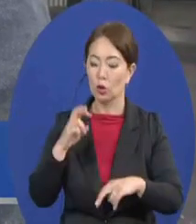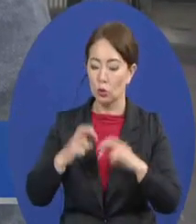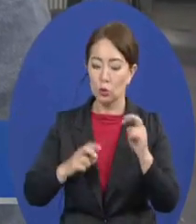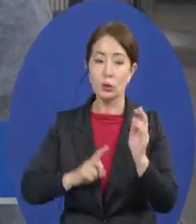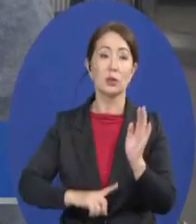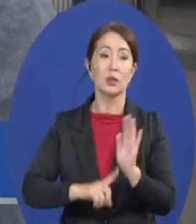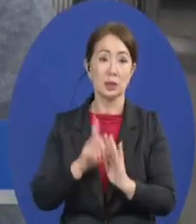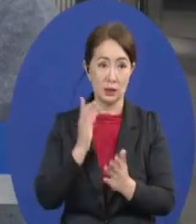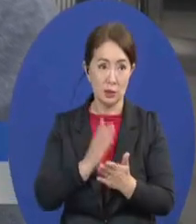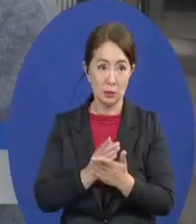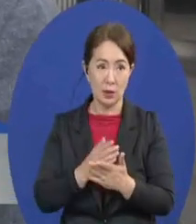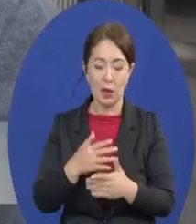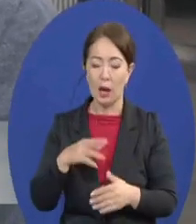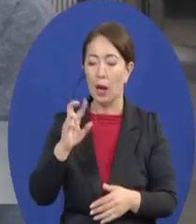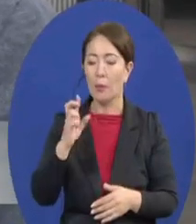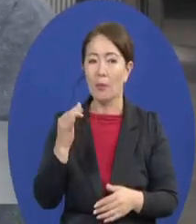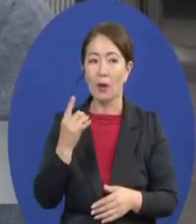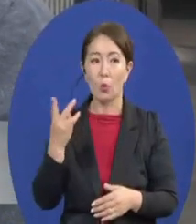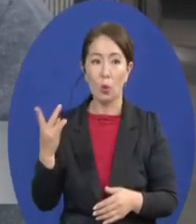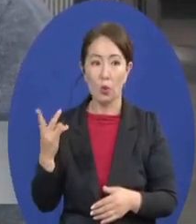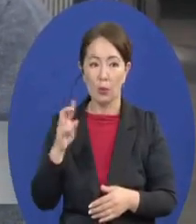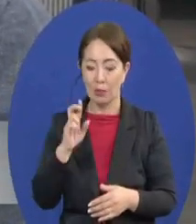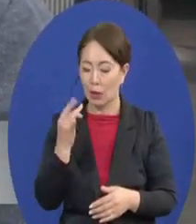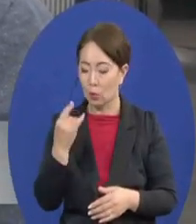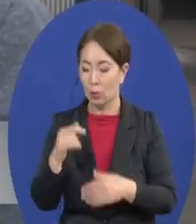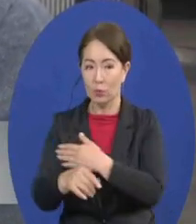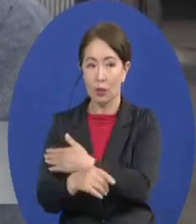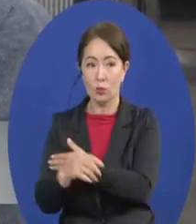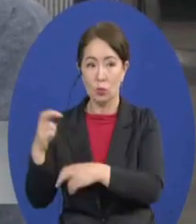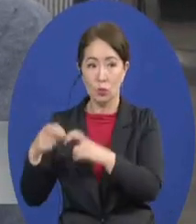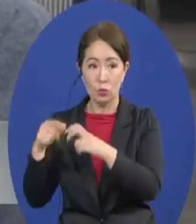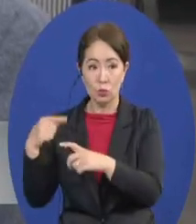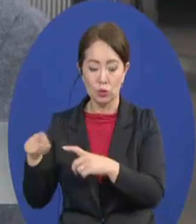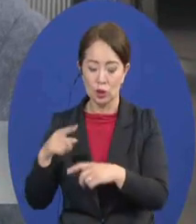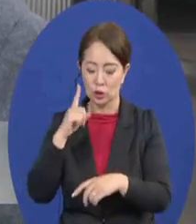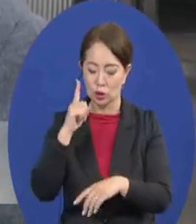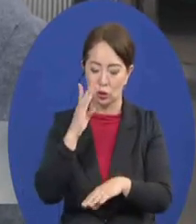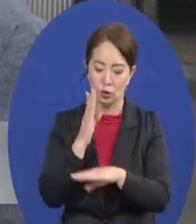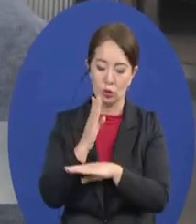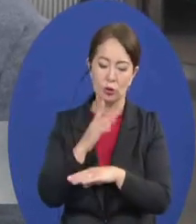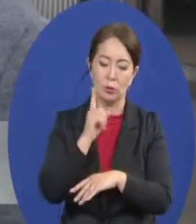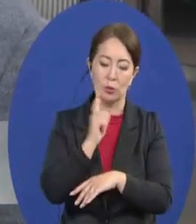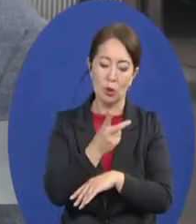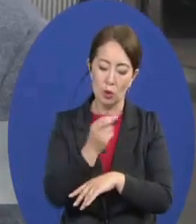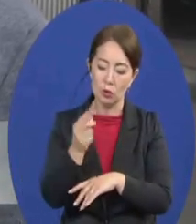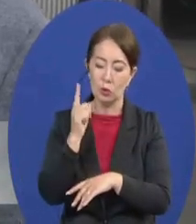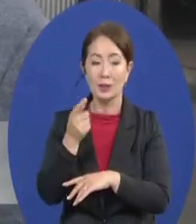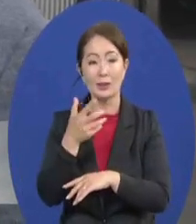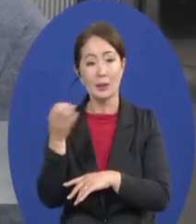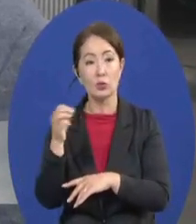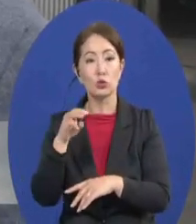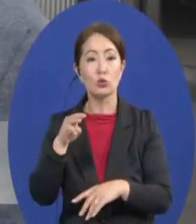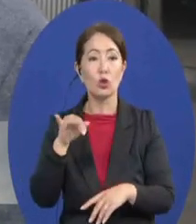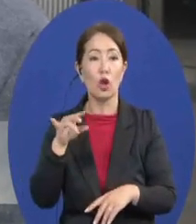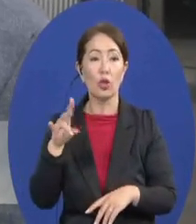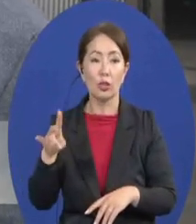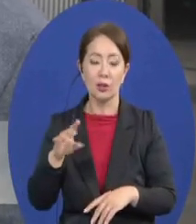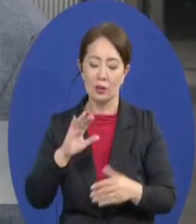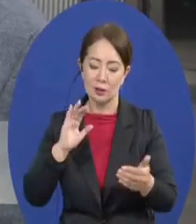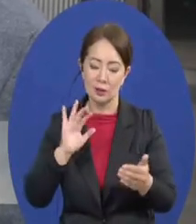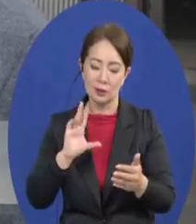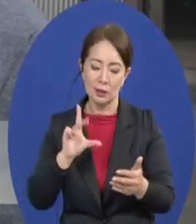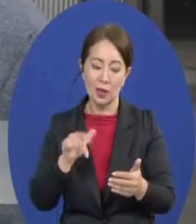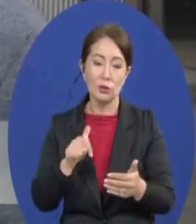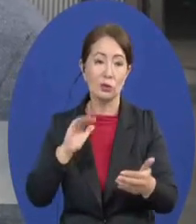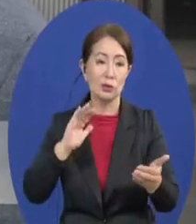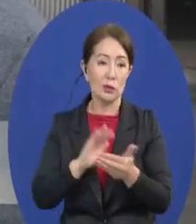үйлдвэрлэл эхэлсэн. Баруун үйлдвэр дээр өнөөдөр дунд зарууд хоногт 1200-аас 1500 тонн сайдруулсан